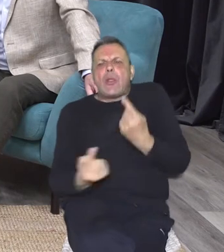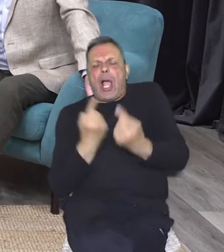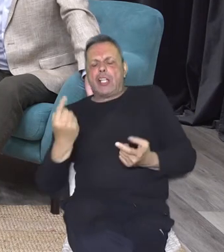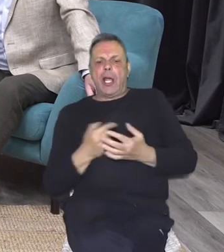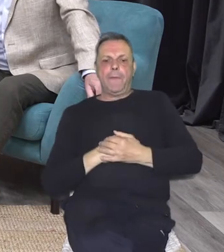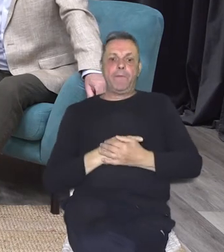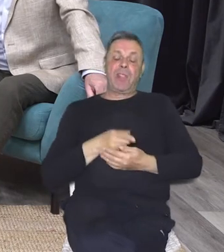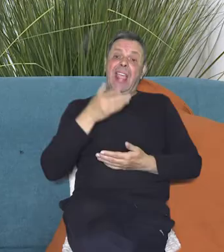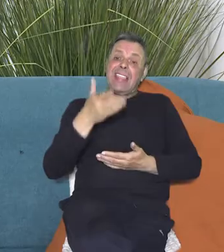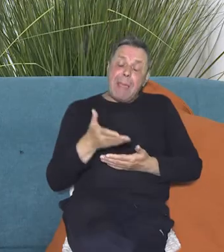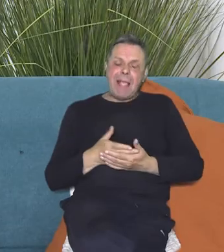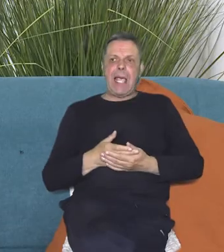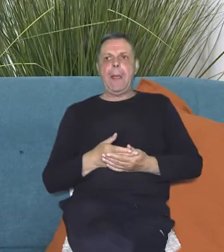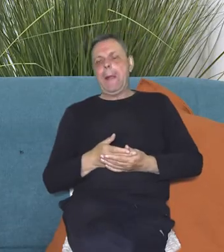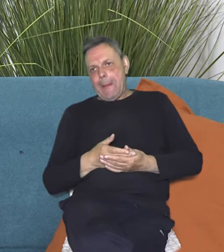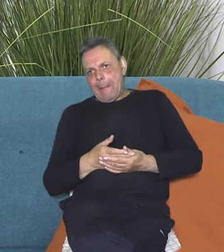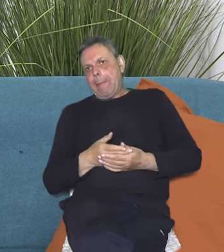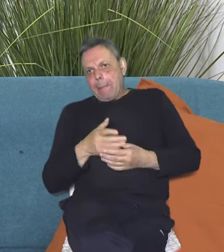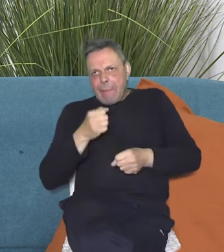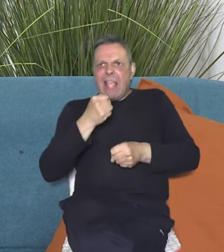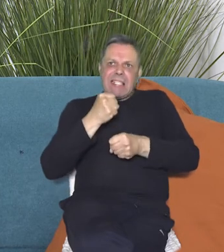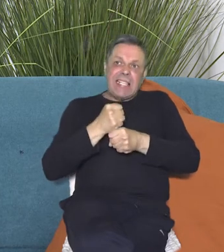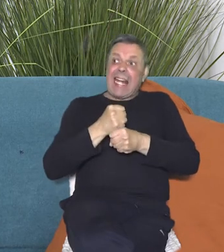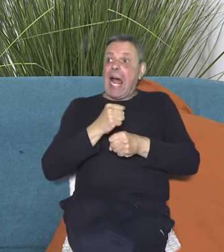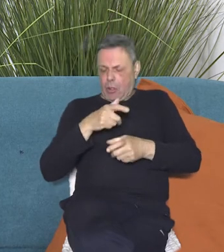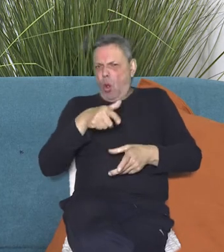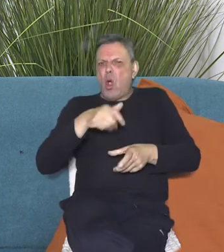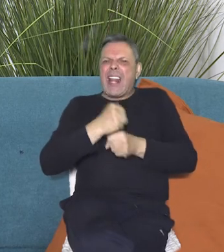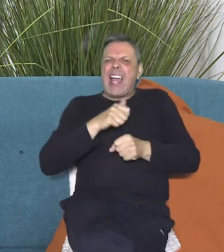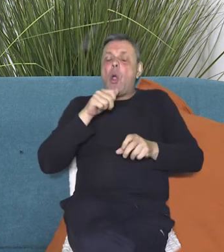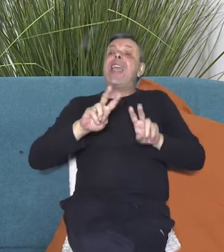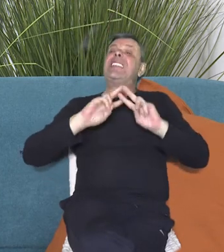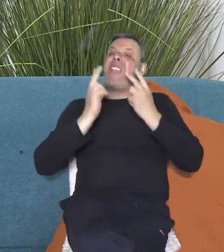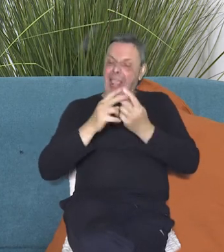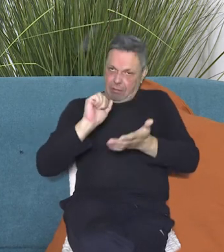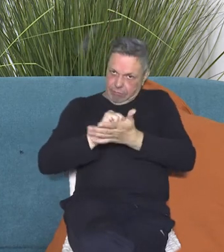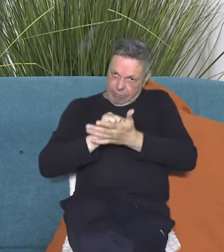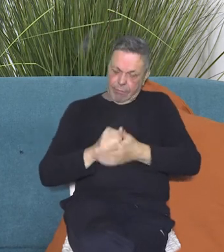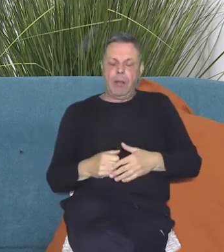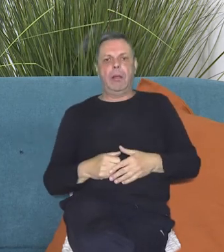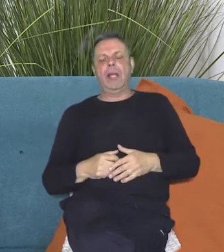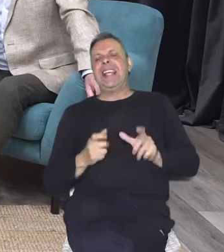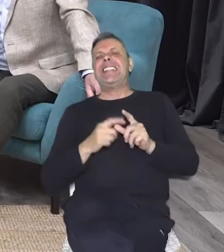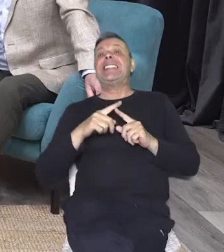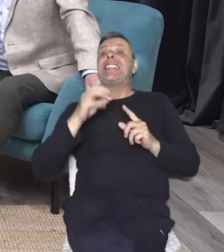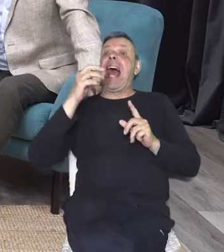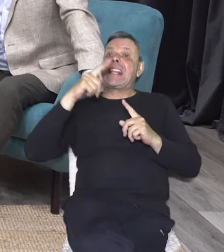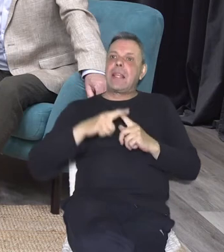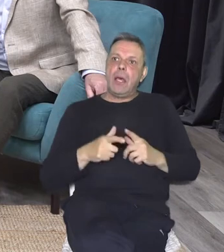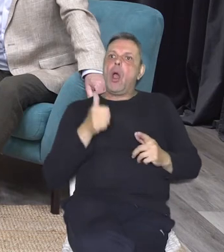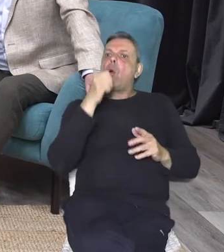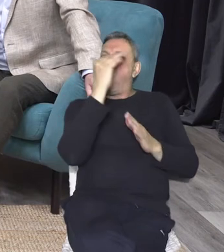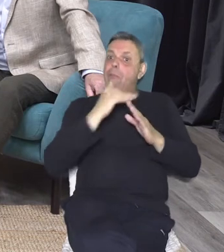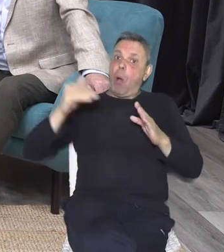zbiva i tako. Mislim, time se na neki način bavio i Svijet u kojem sam ja radila. I recimo Start koji